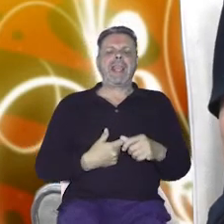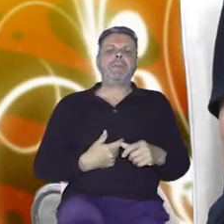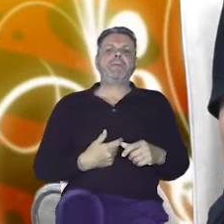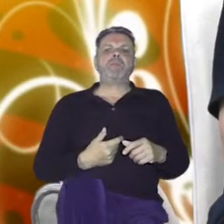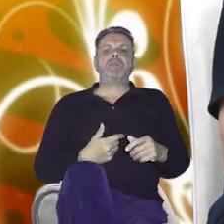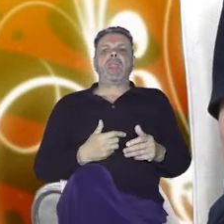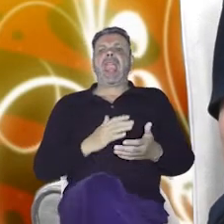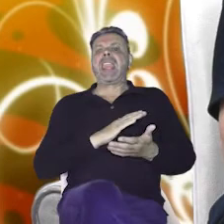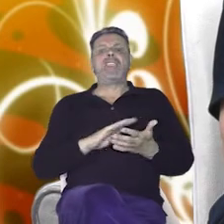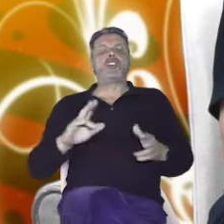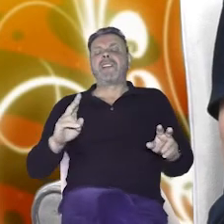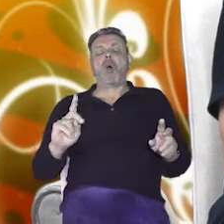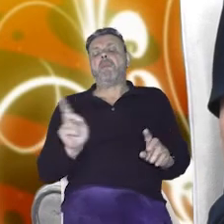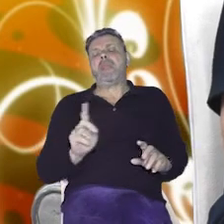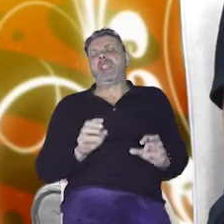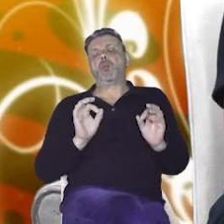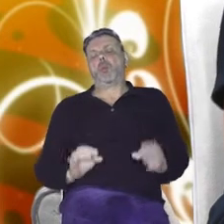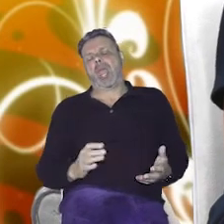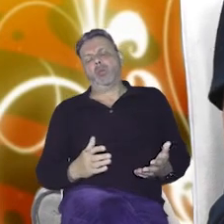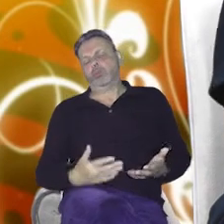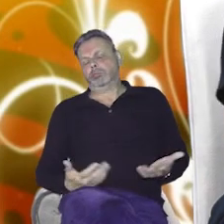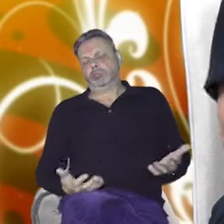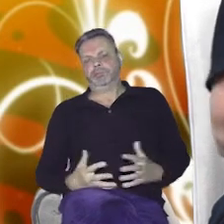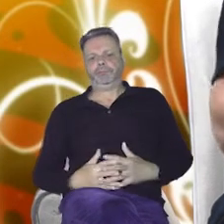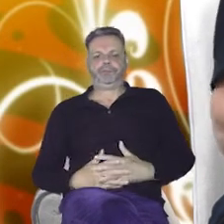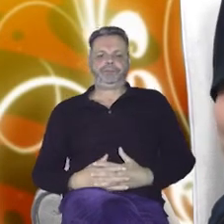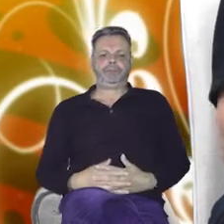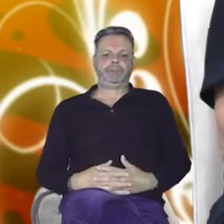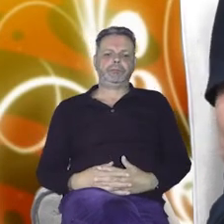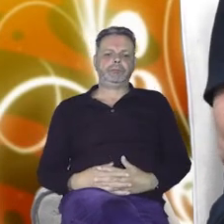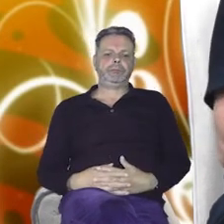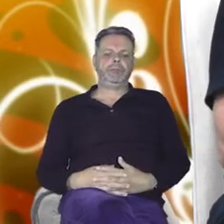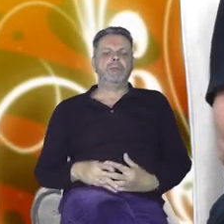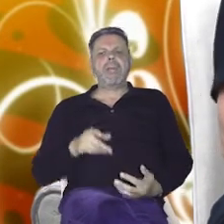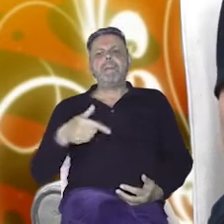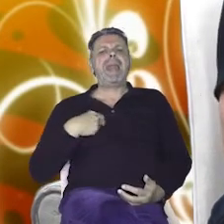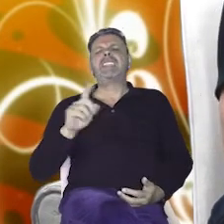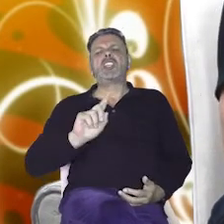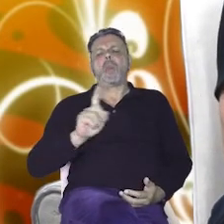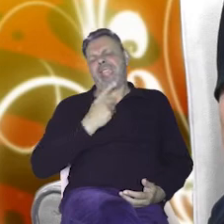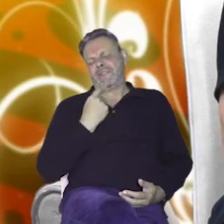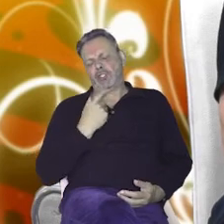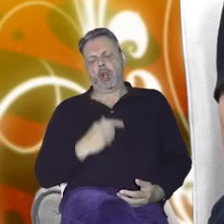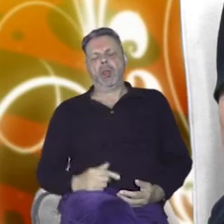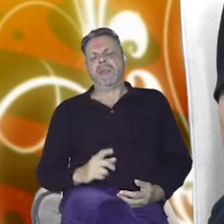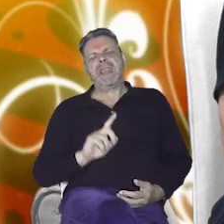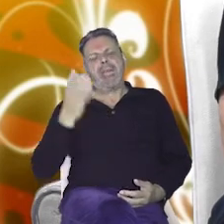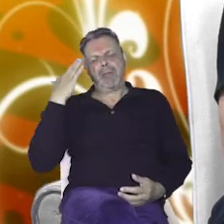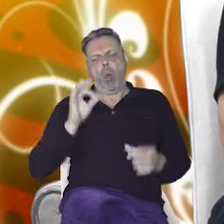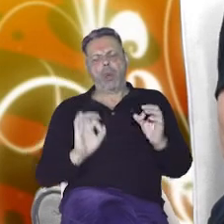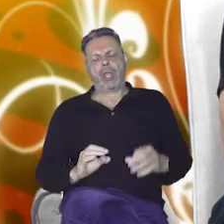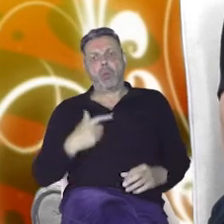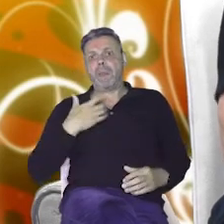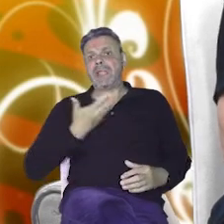naprosto ne mogu biti u redu takve kao što to što sam vidjela nije mi se činilo u redu. Nisam dobila